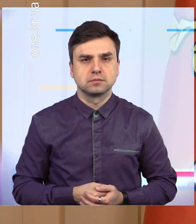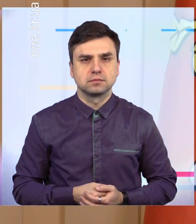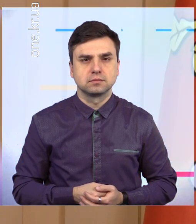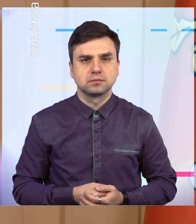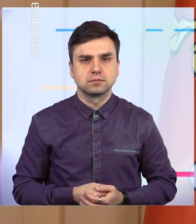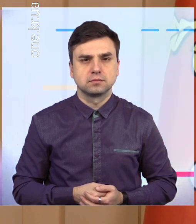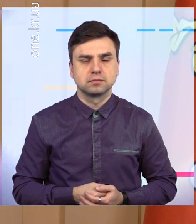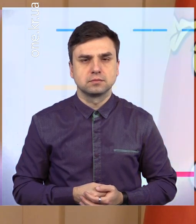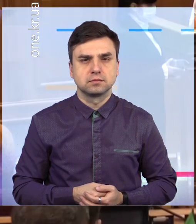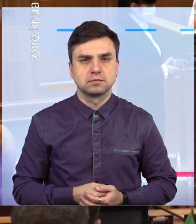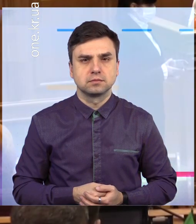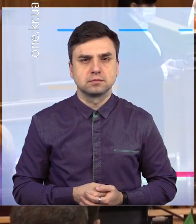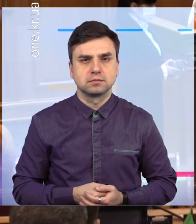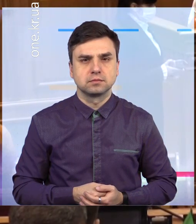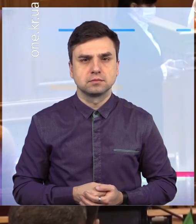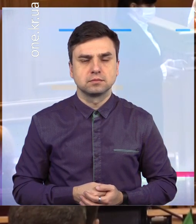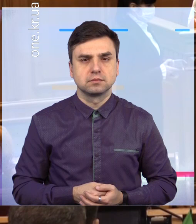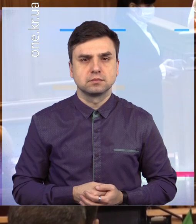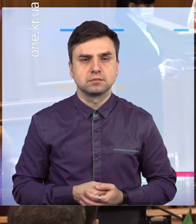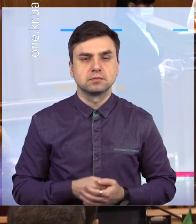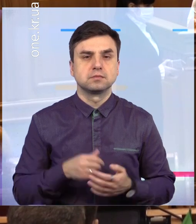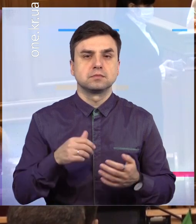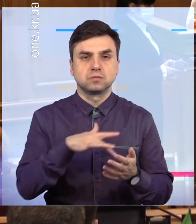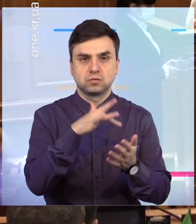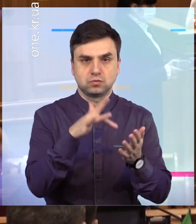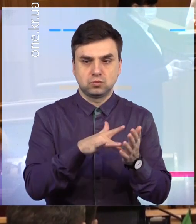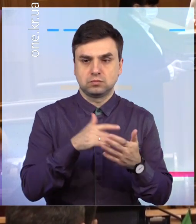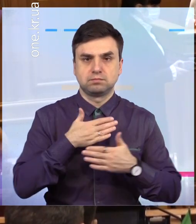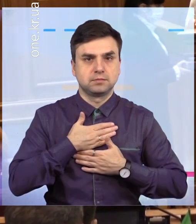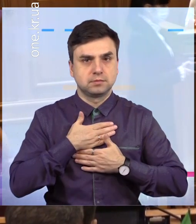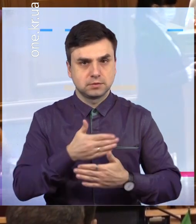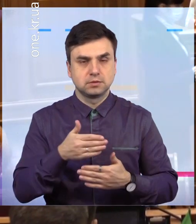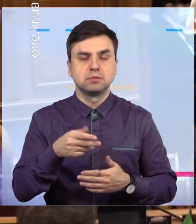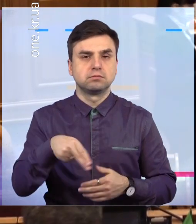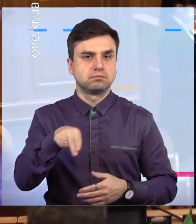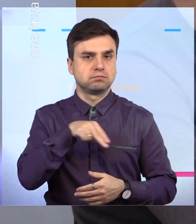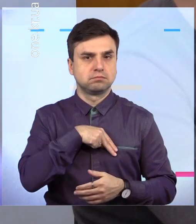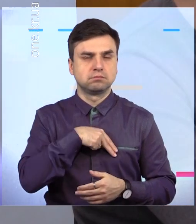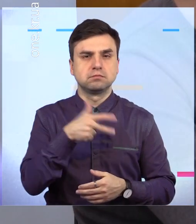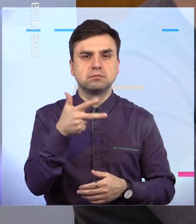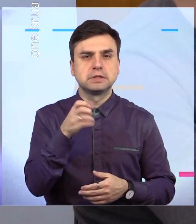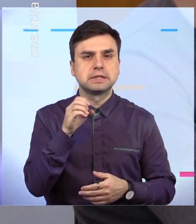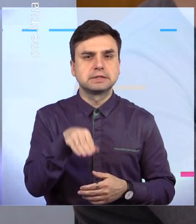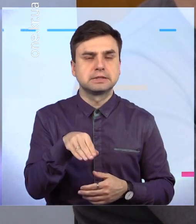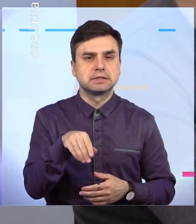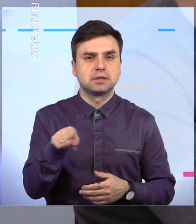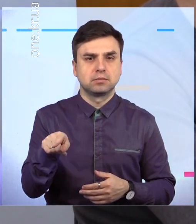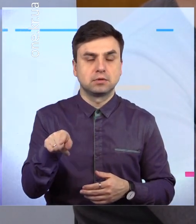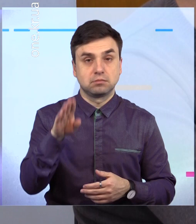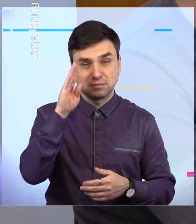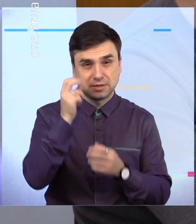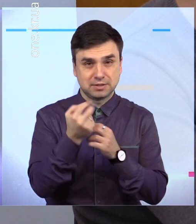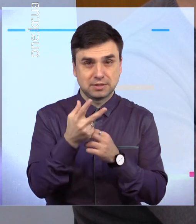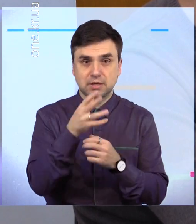за заслуги перед містом. Нагрудний знак за заслуги перед містом 3-го ступеня. Цю високу міську нагороду отримав 13-річний